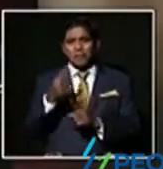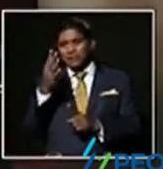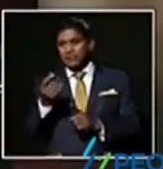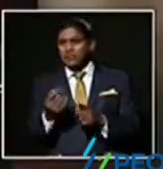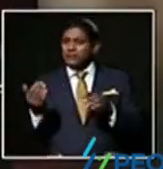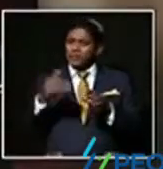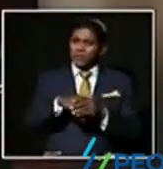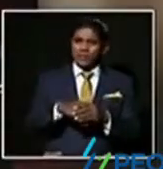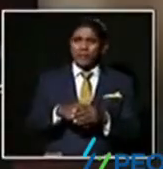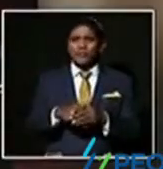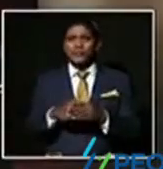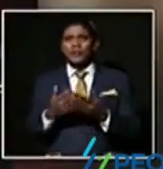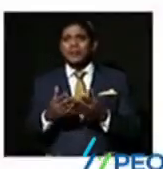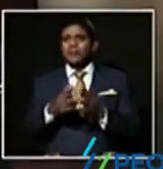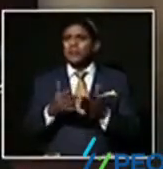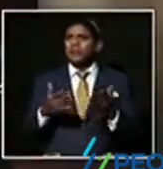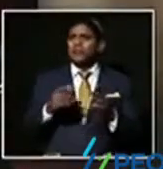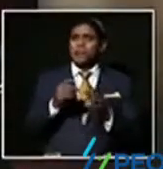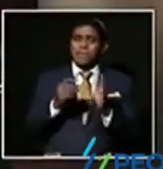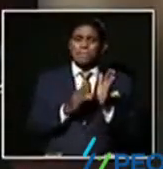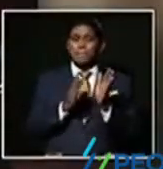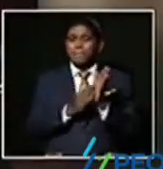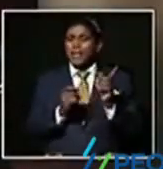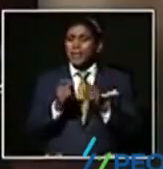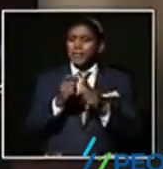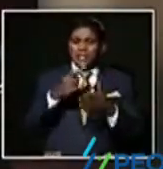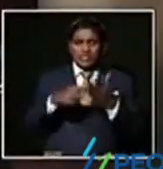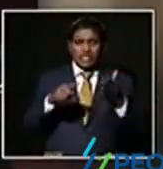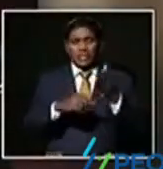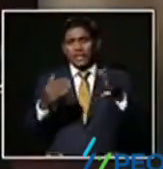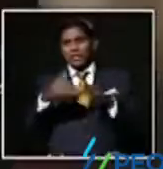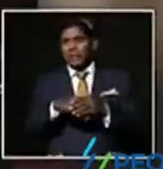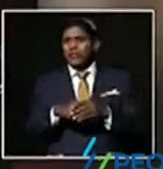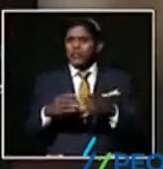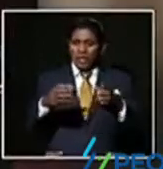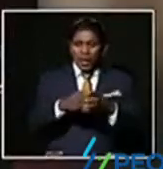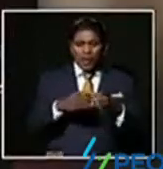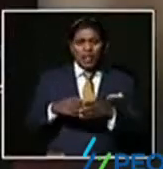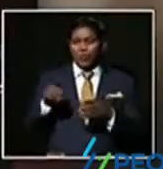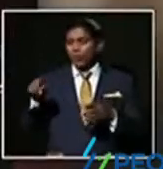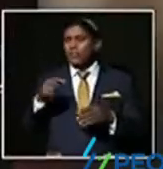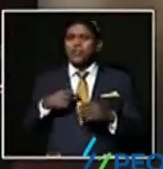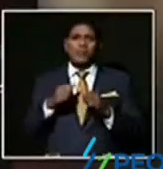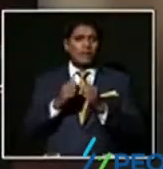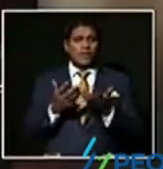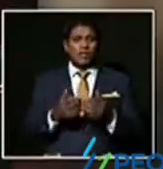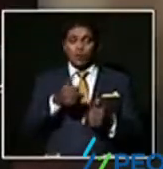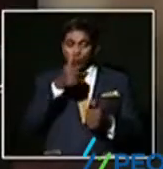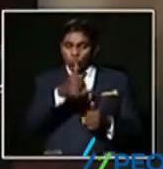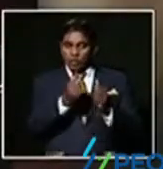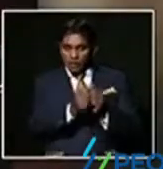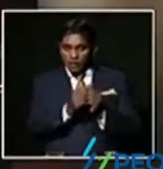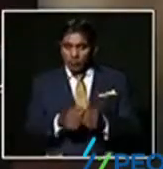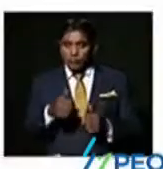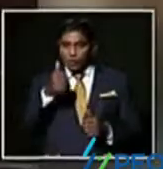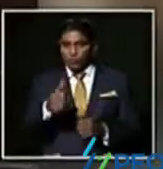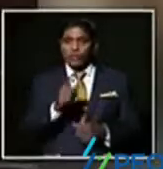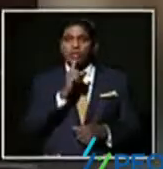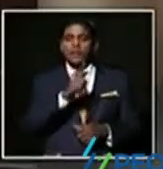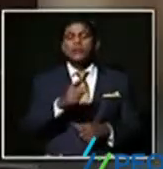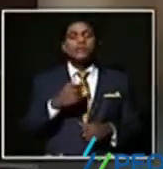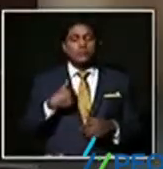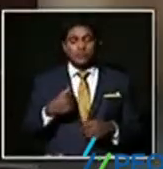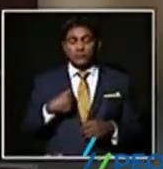වෙනවද? මහමැතිවරණයට ඉදිරිපත් වෙනවද? කොයි පැත්තෙන්ද ඉදිරිපත් වෙන? අපිට ඒව අදාළ නැහැ. හොඳ දෙයක් කරනවා නම් ඒකට හොඳයි කියන්න කොන්දක් තියෙන්න ඕන.